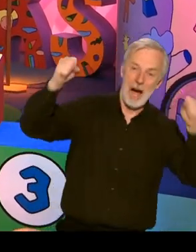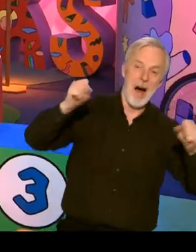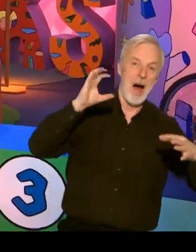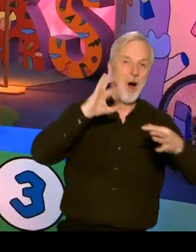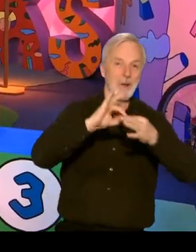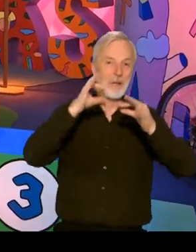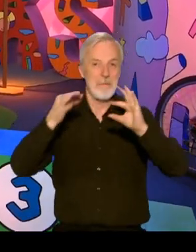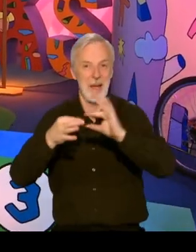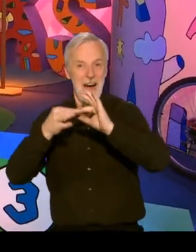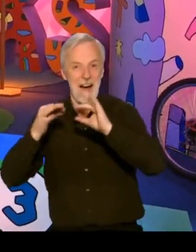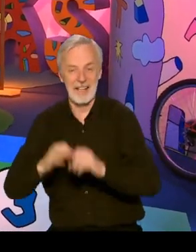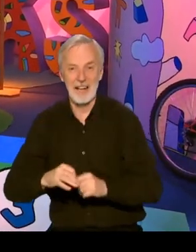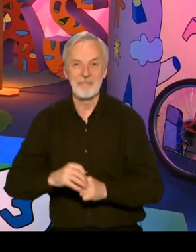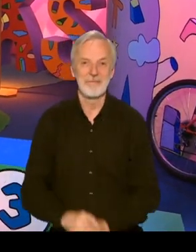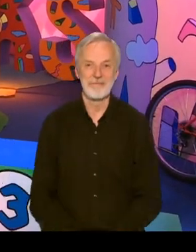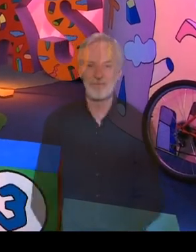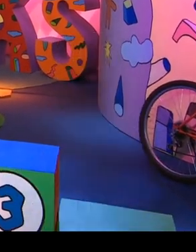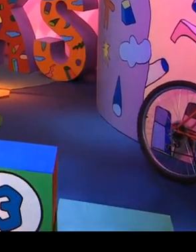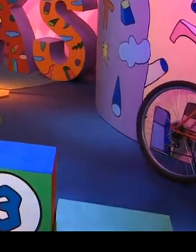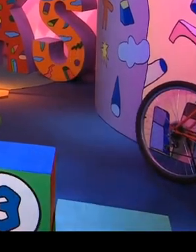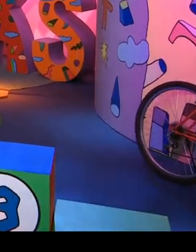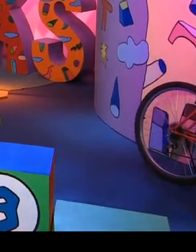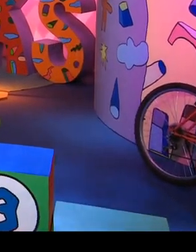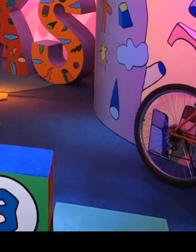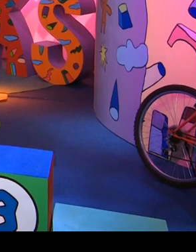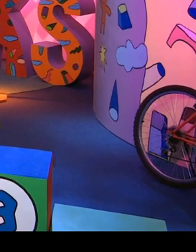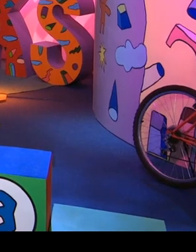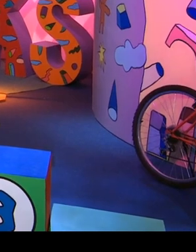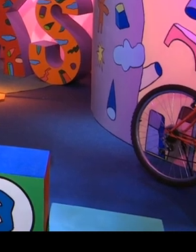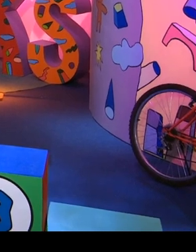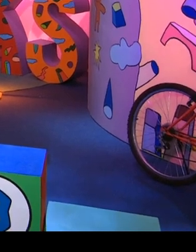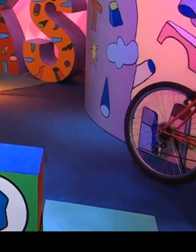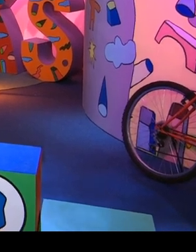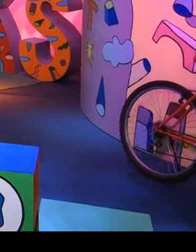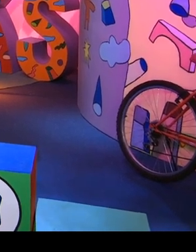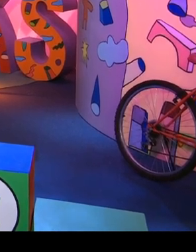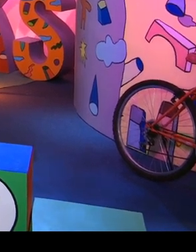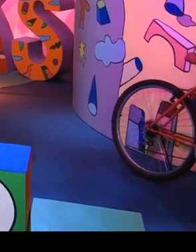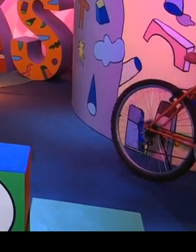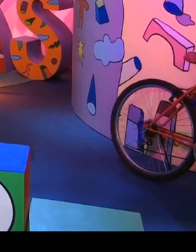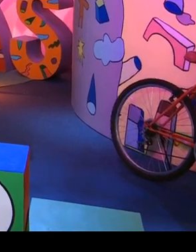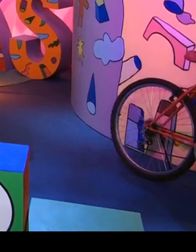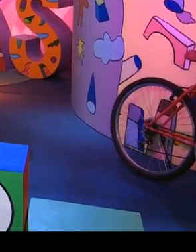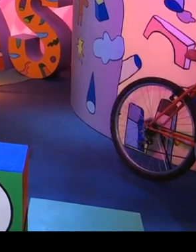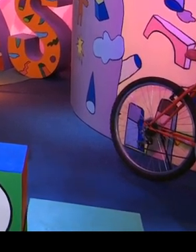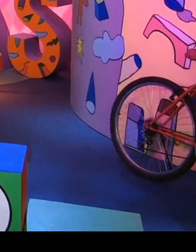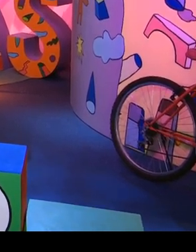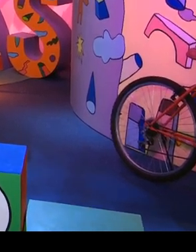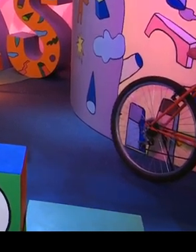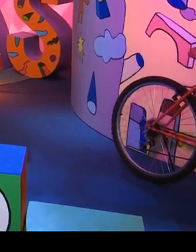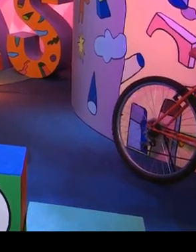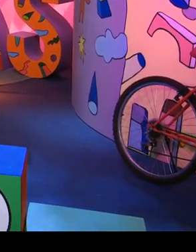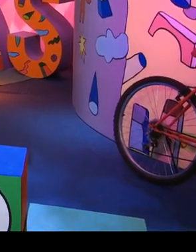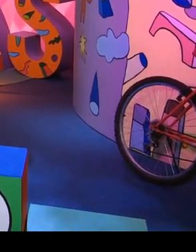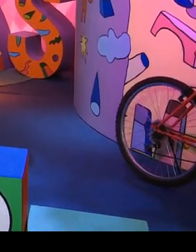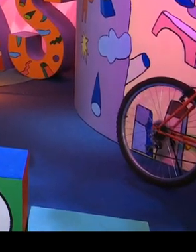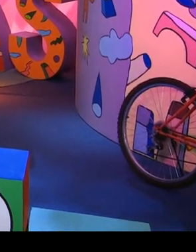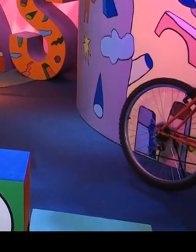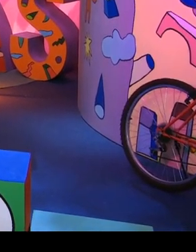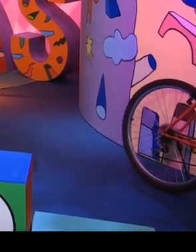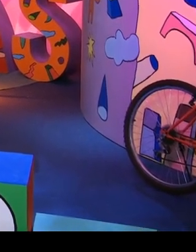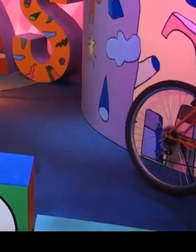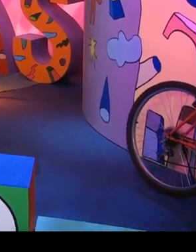jdu olympiáda. Nikdo to nevzdává a každý vyhrává. A každý